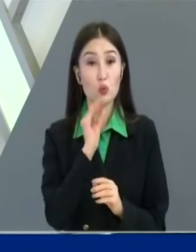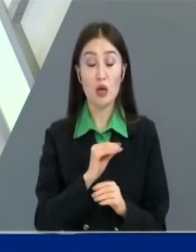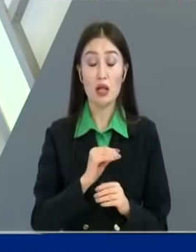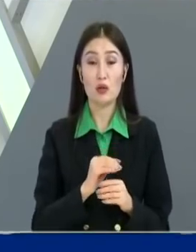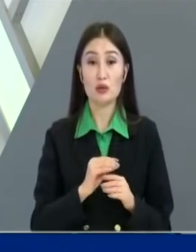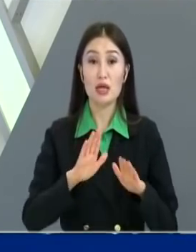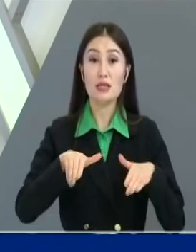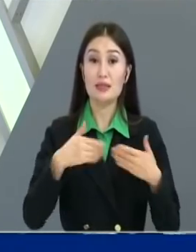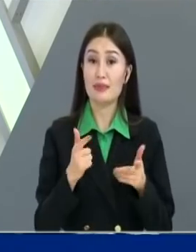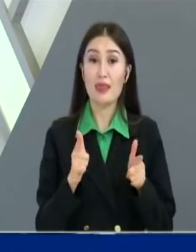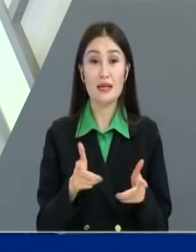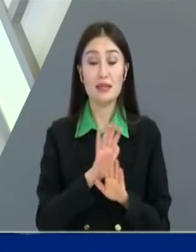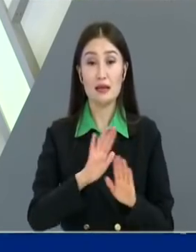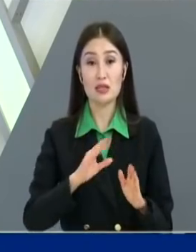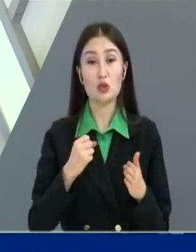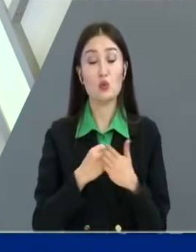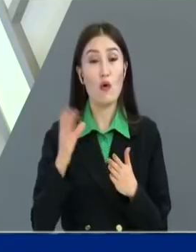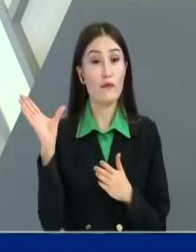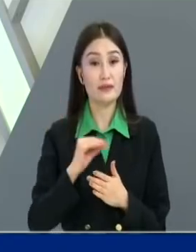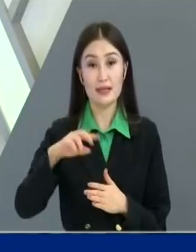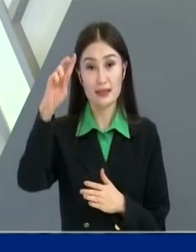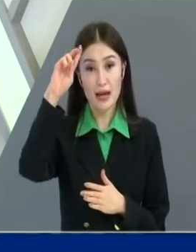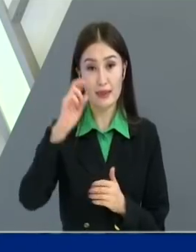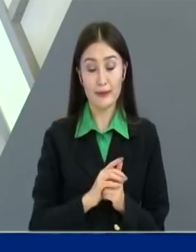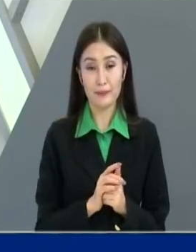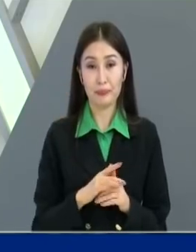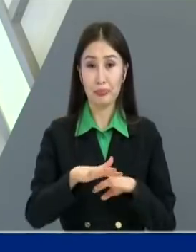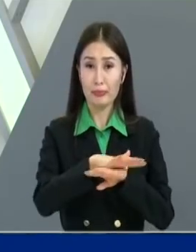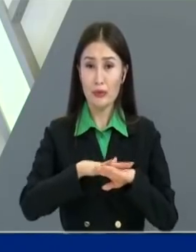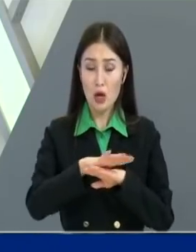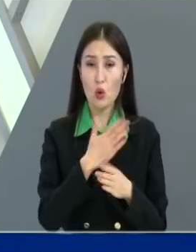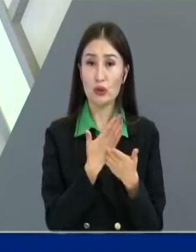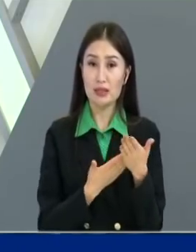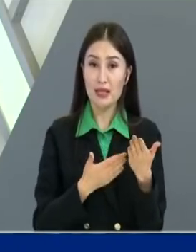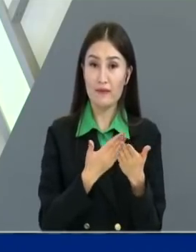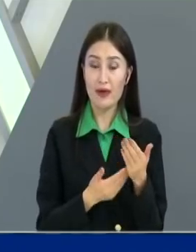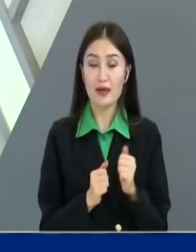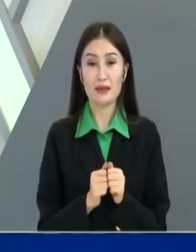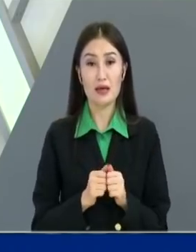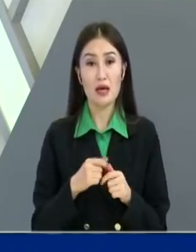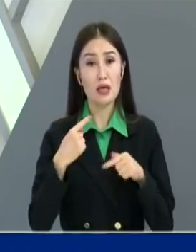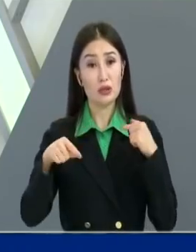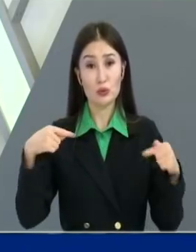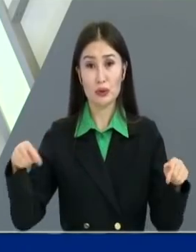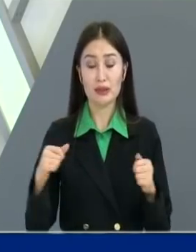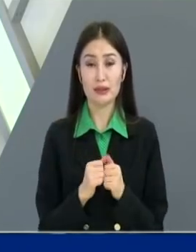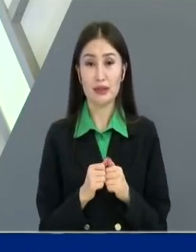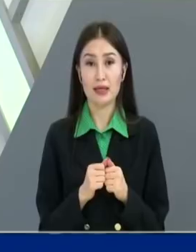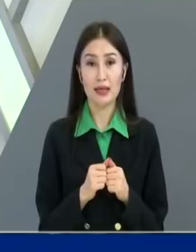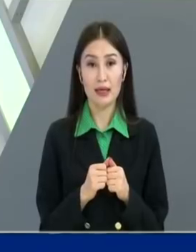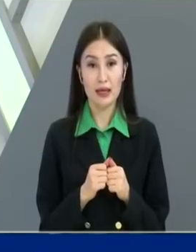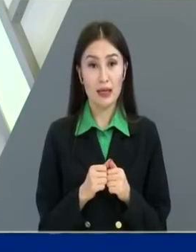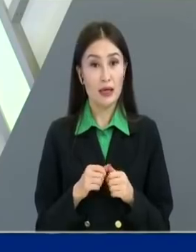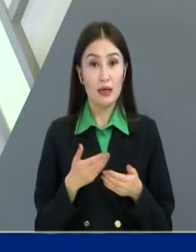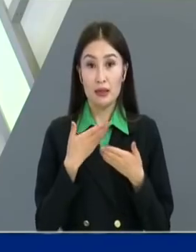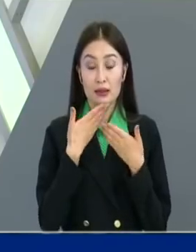свое несогласие до всей страны. Народные советы, там, ревкомы там, и тому подобное, они не